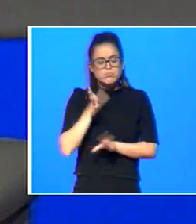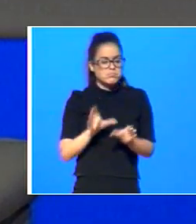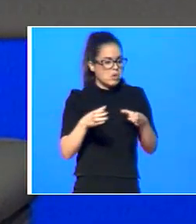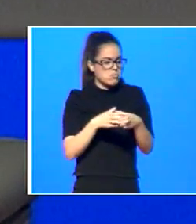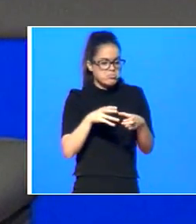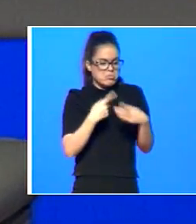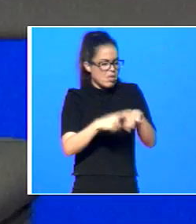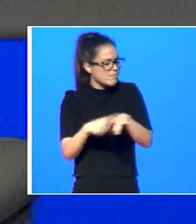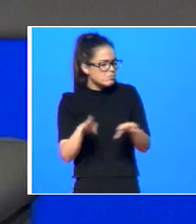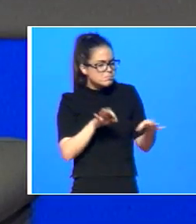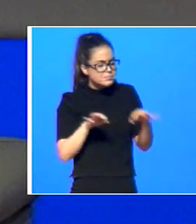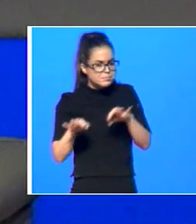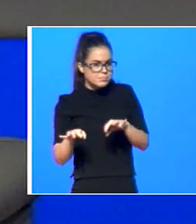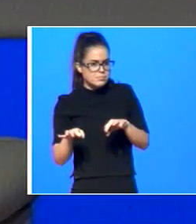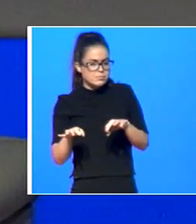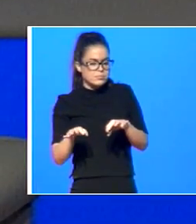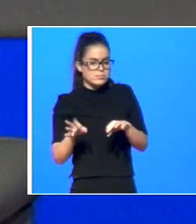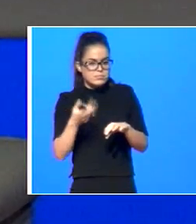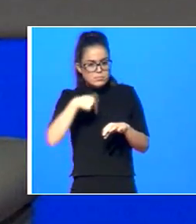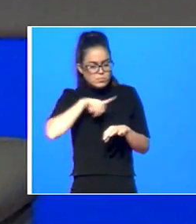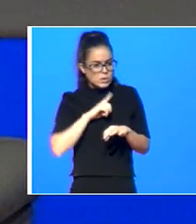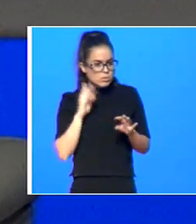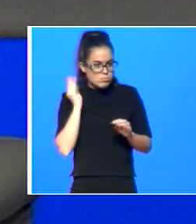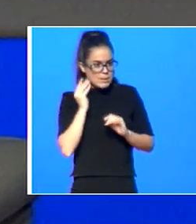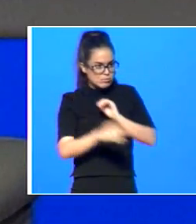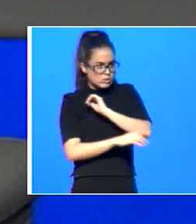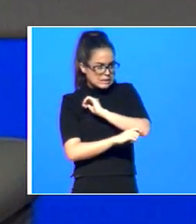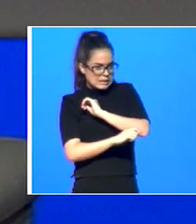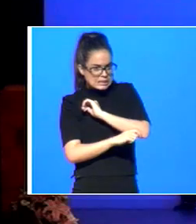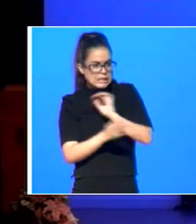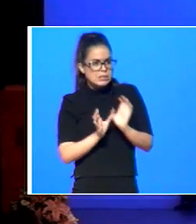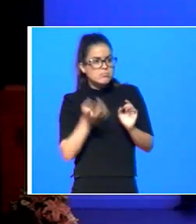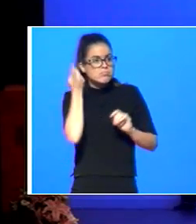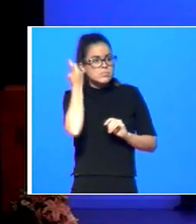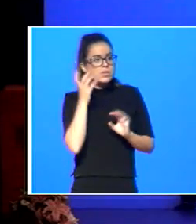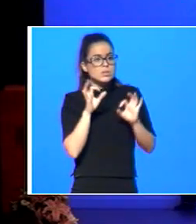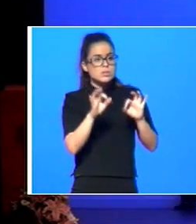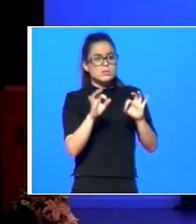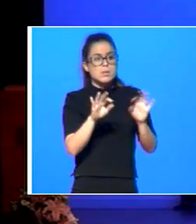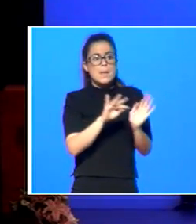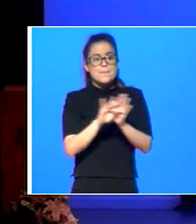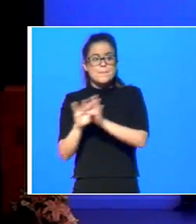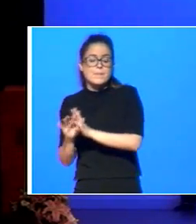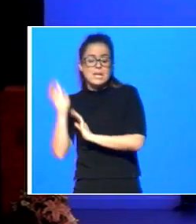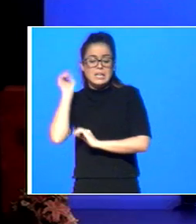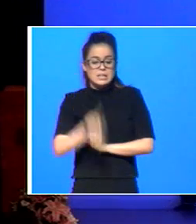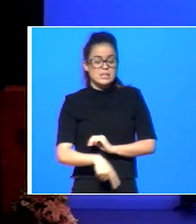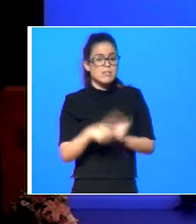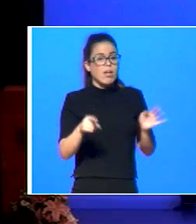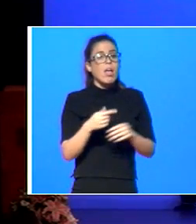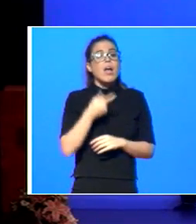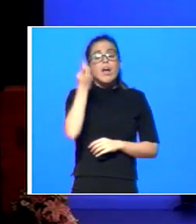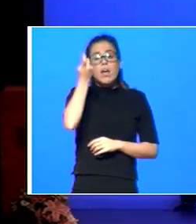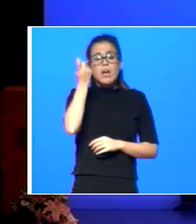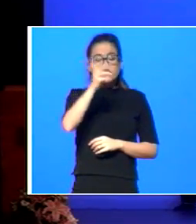egiten da benian. Horrek dira ikaslien arteko estrategiak. Baina horrez gain, ikasliak euren ahotza edo euren